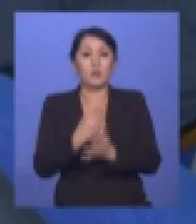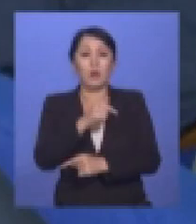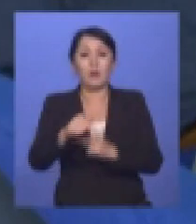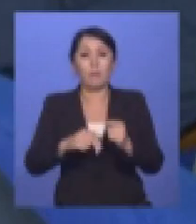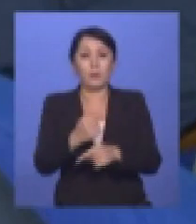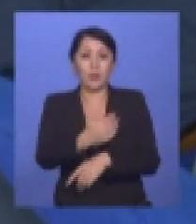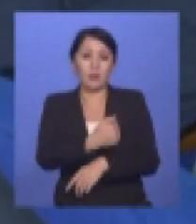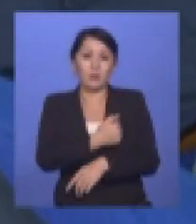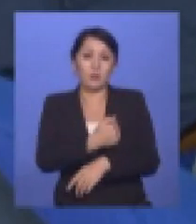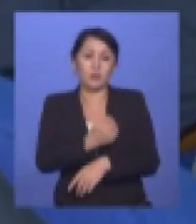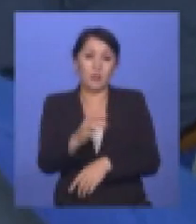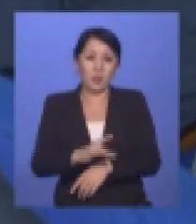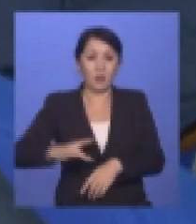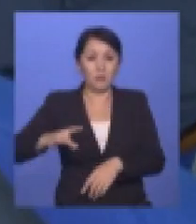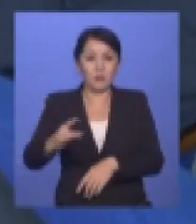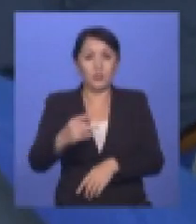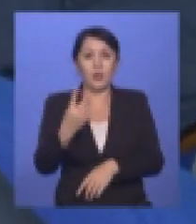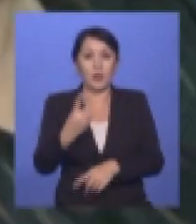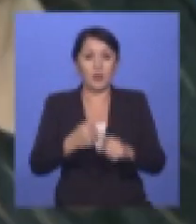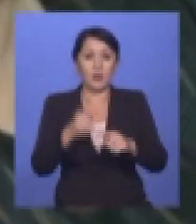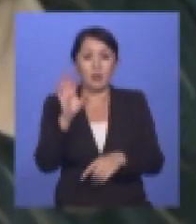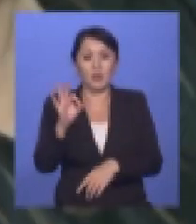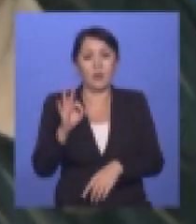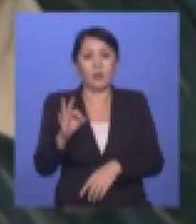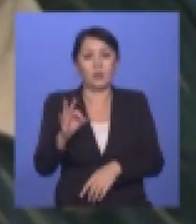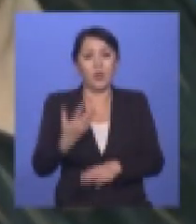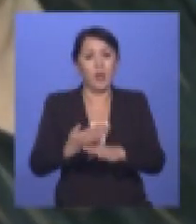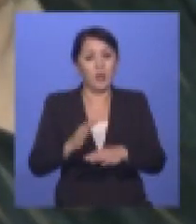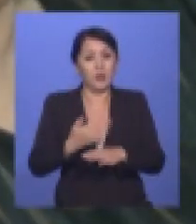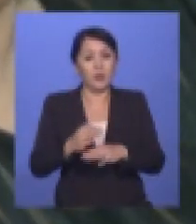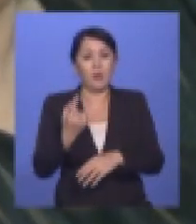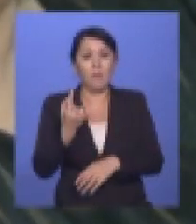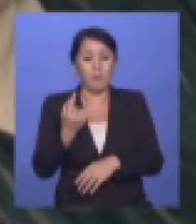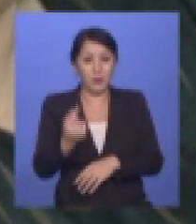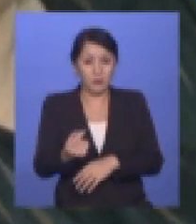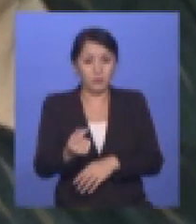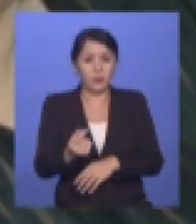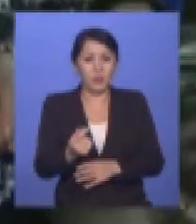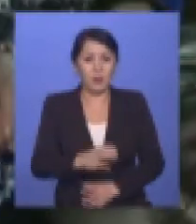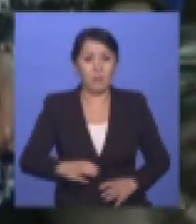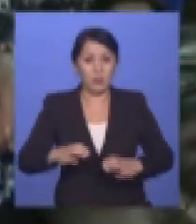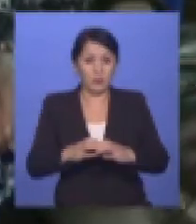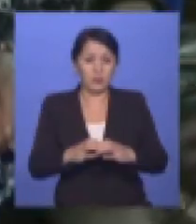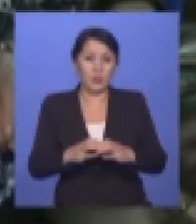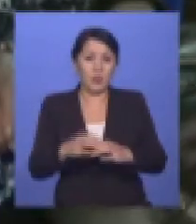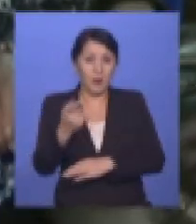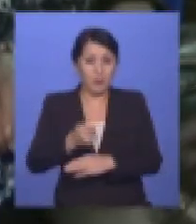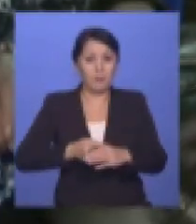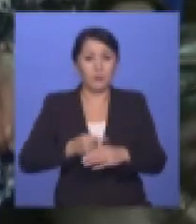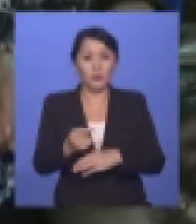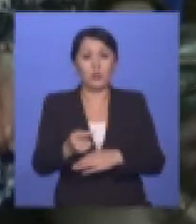бастағысы келген кез келген өңір тұрғыны 2,5% жеңілдетілген несие ала алады. Тек аграрлық несиелік корпорацияға кепілге